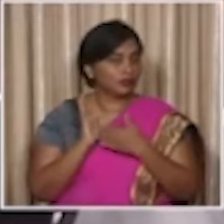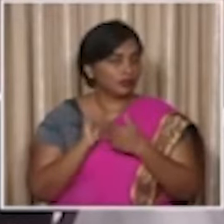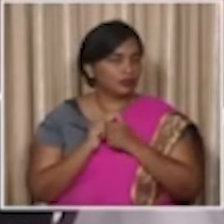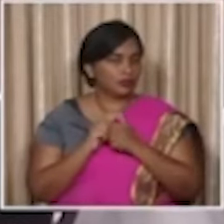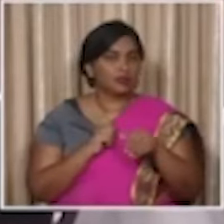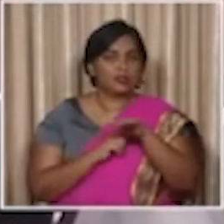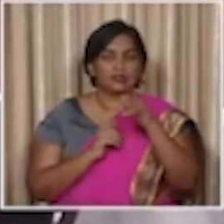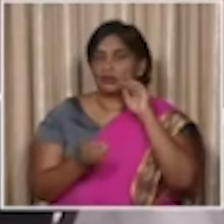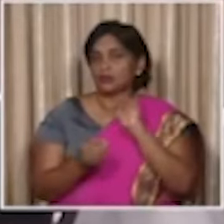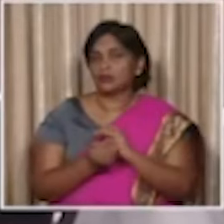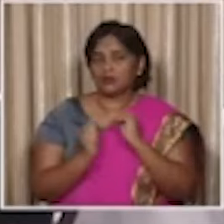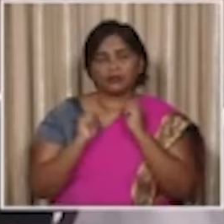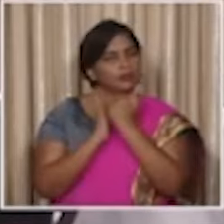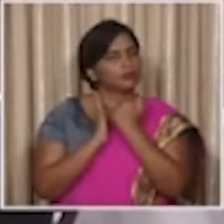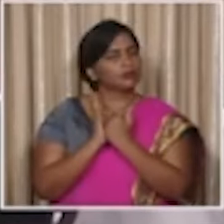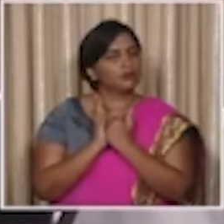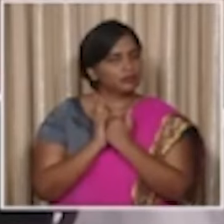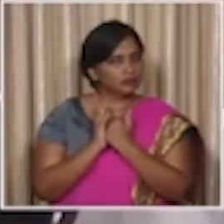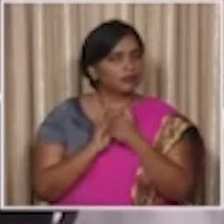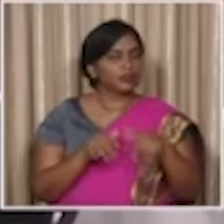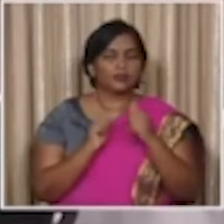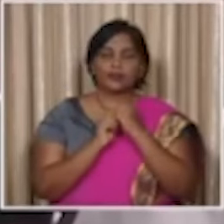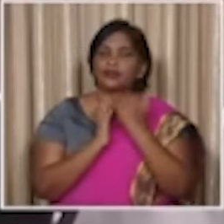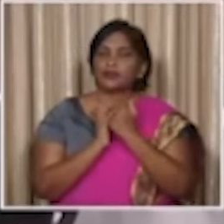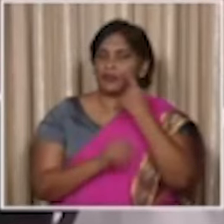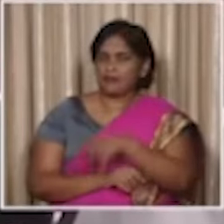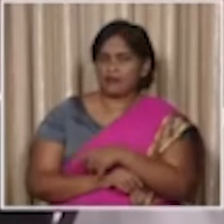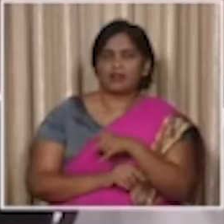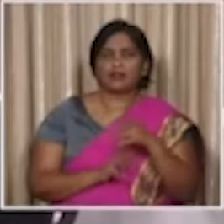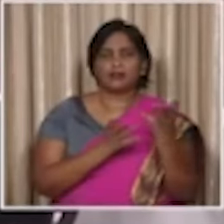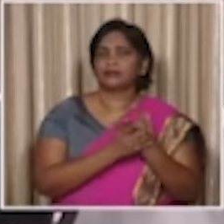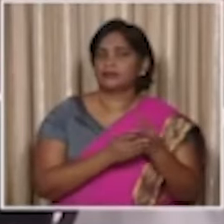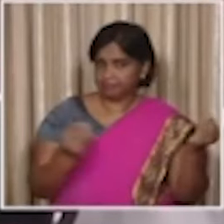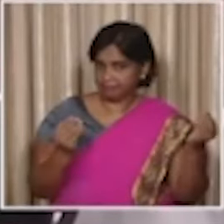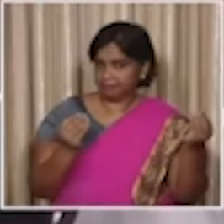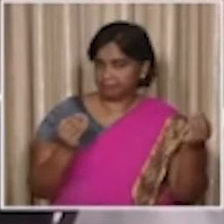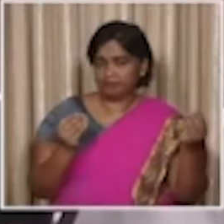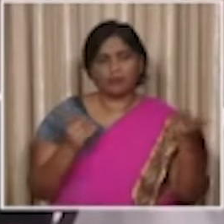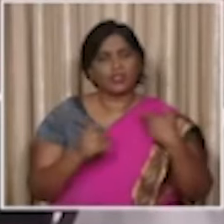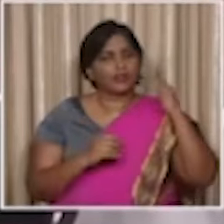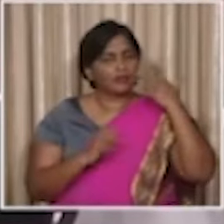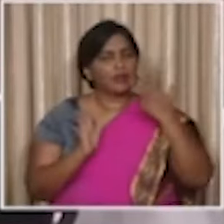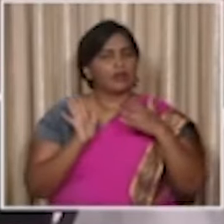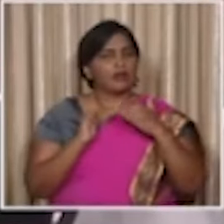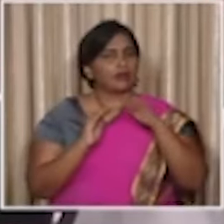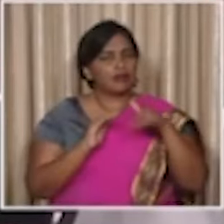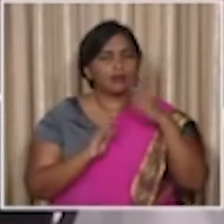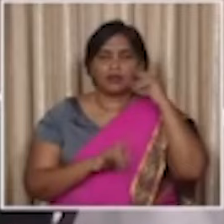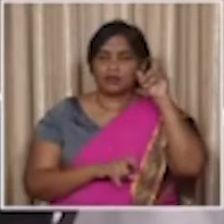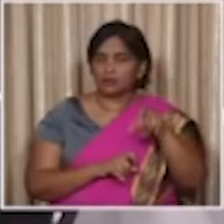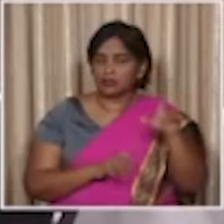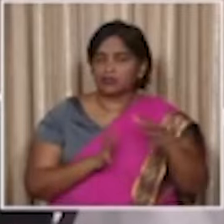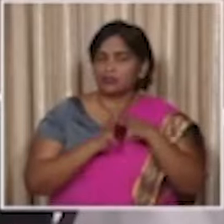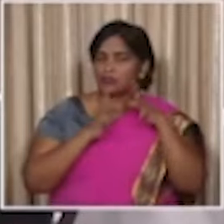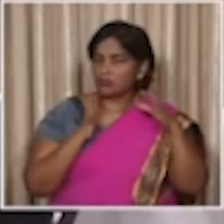ආව සමාජ ආරක්ෂණ වැඩසටහන, මේ වැඩසටහන් නිසා අහෝසි වෙනවද? විශේෂයෙන්ම ග්‍රාමීය කාන්තාවන් විදියට